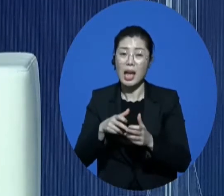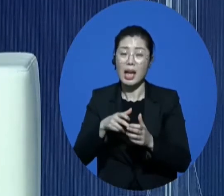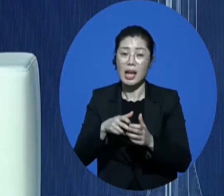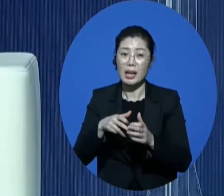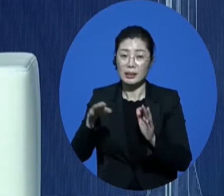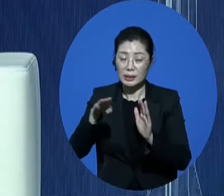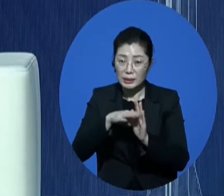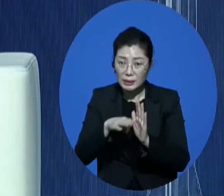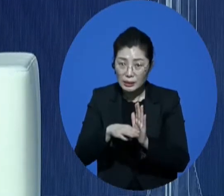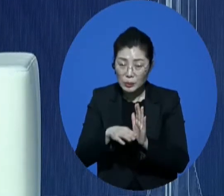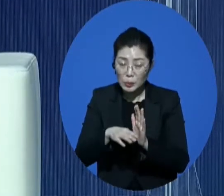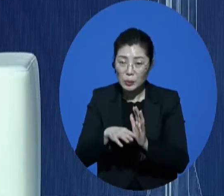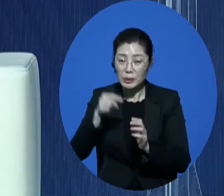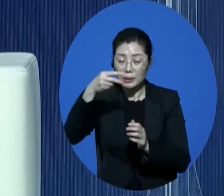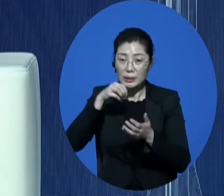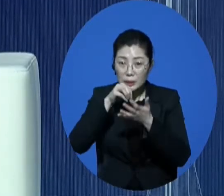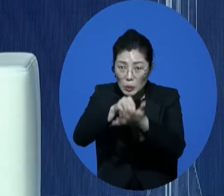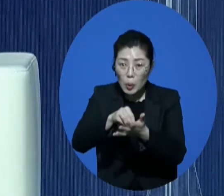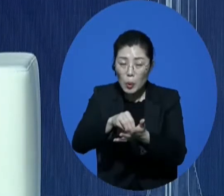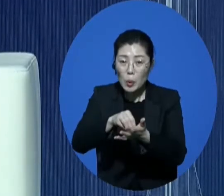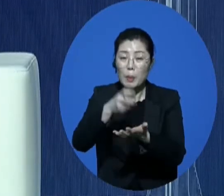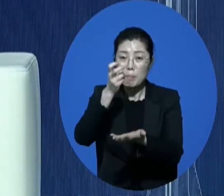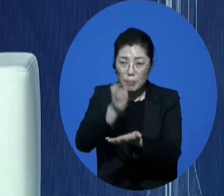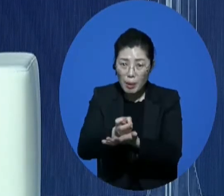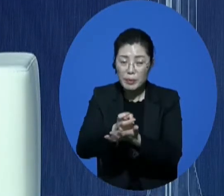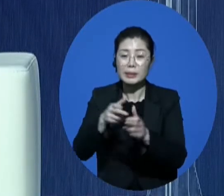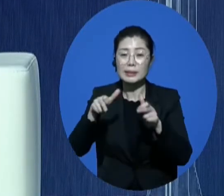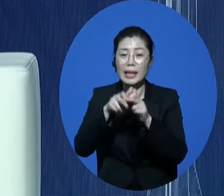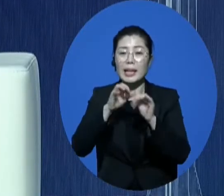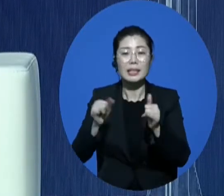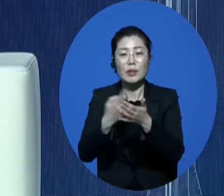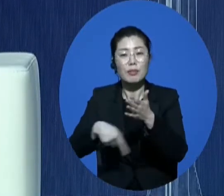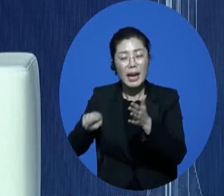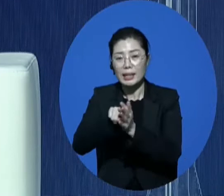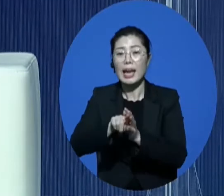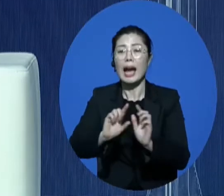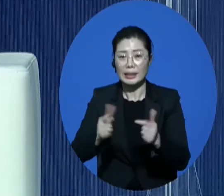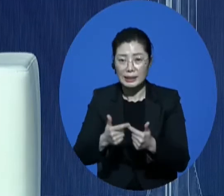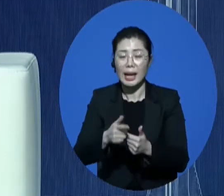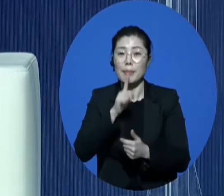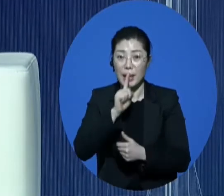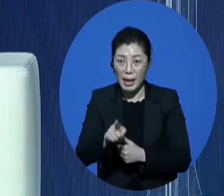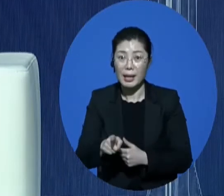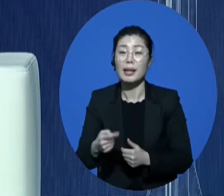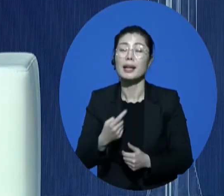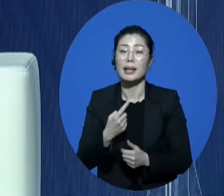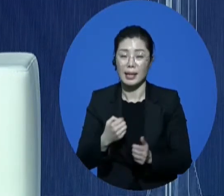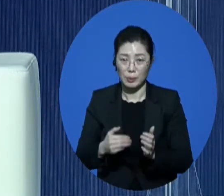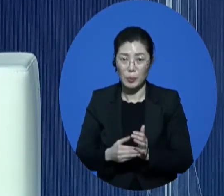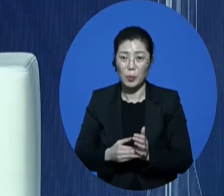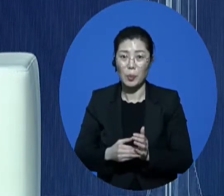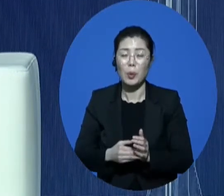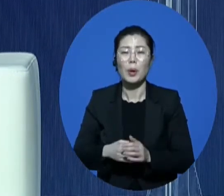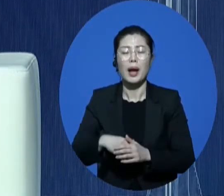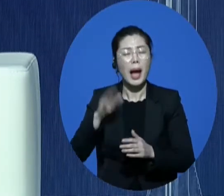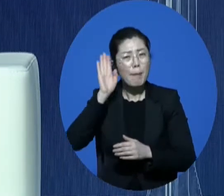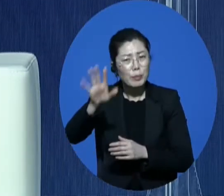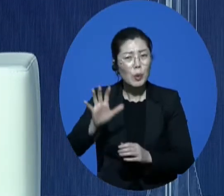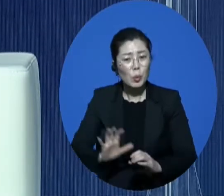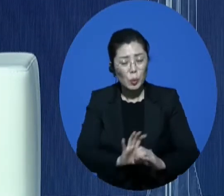아니다. 그리고 앞으로 포스트 코로나 시대에 모든 사회